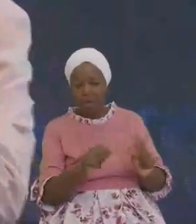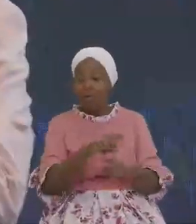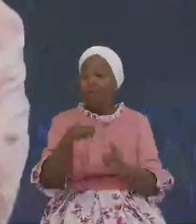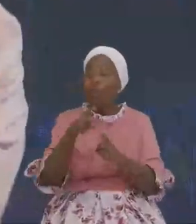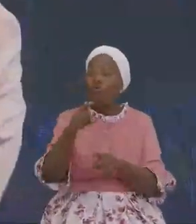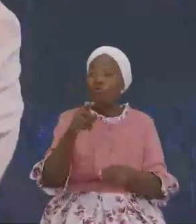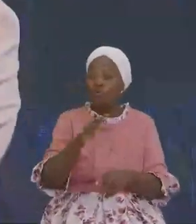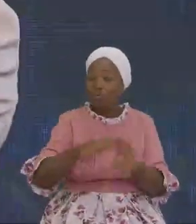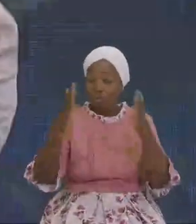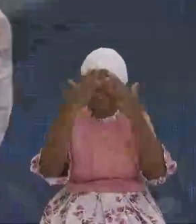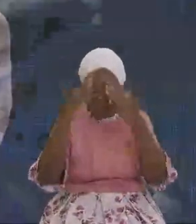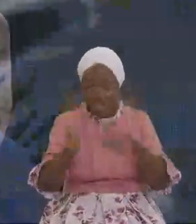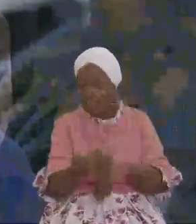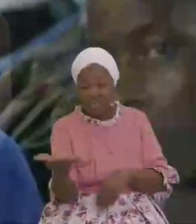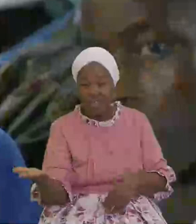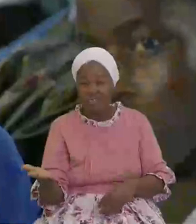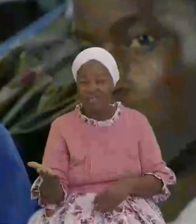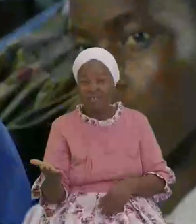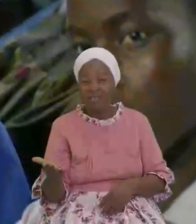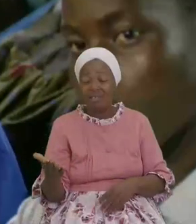C'est quand tu ne connais rien,